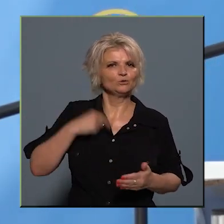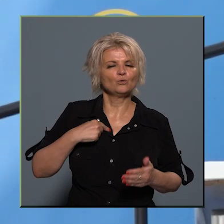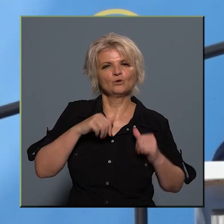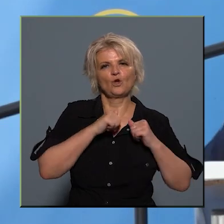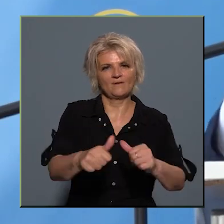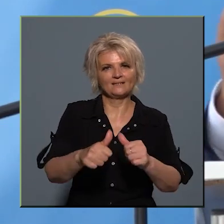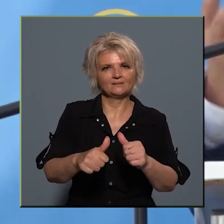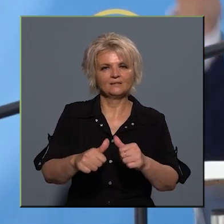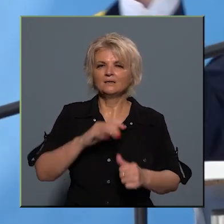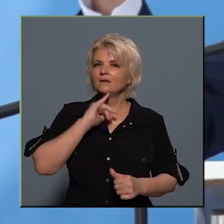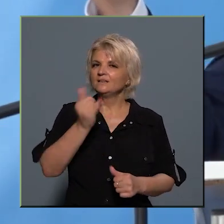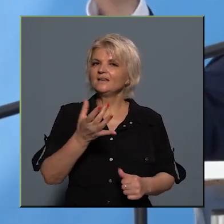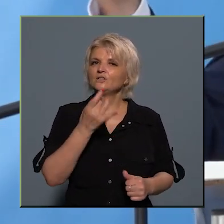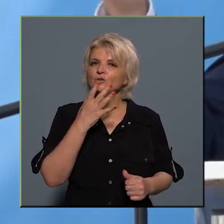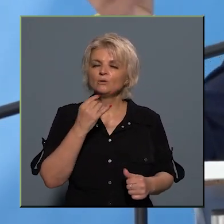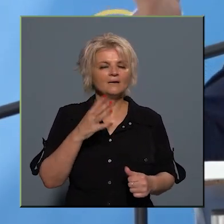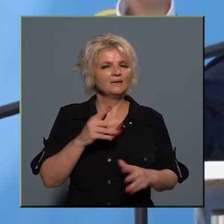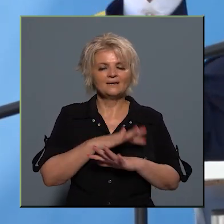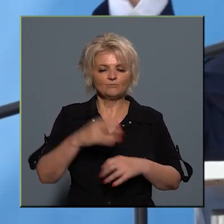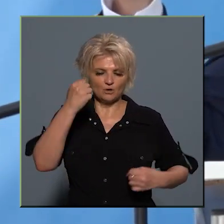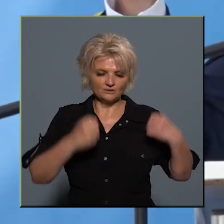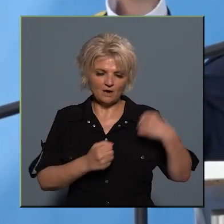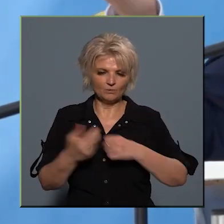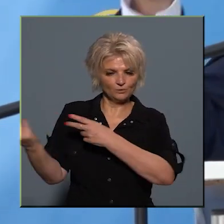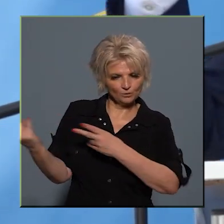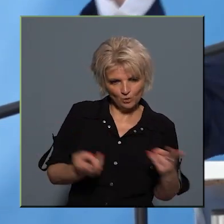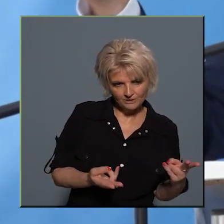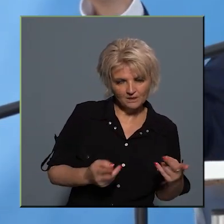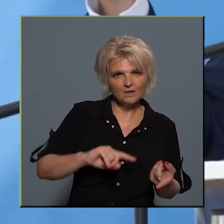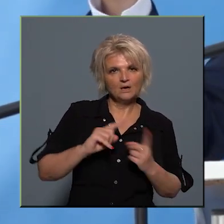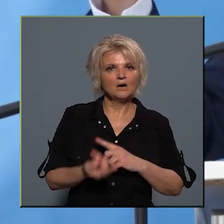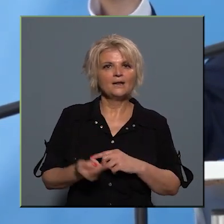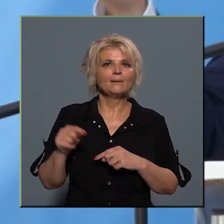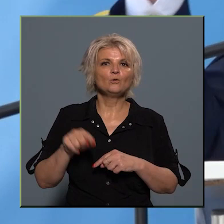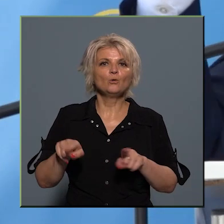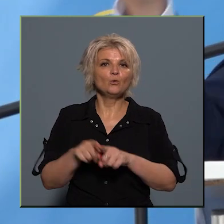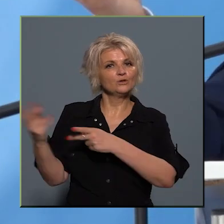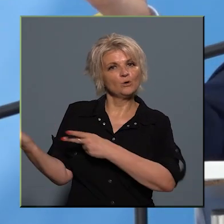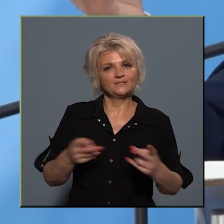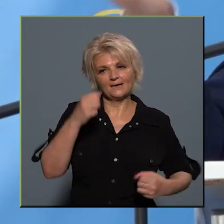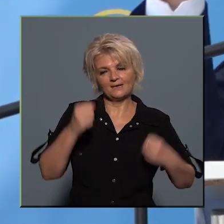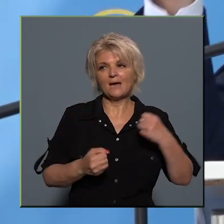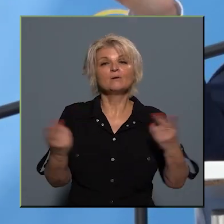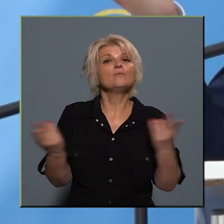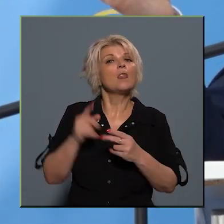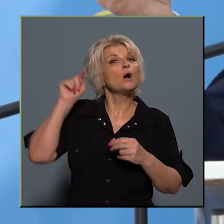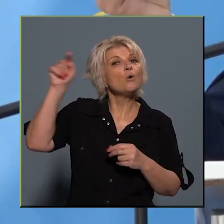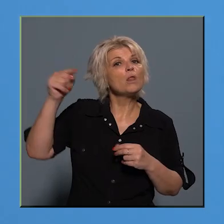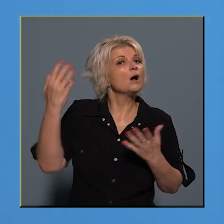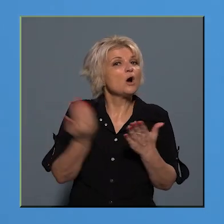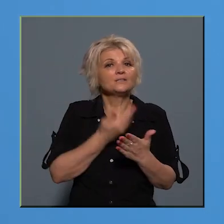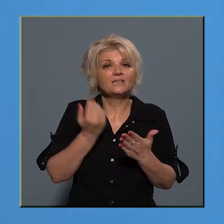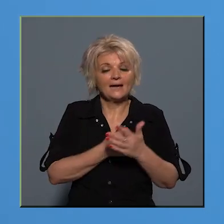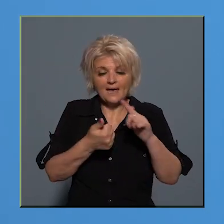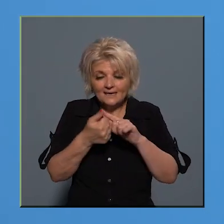gondolom, hogy nincs is annál jobb, mint hogy nem csak az autó van itt, amely egy új technológiai lehetőség, hanem úgy van itt ez a jármű, hogy ezt valahol használják, a hétköznapi életnek a